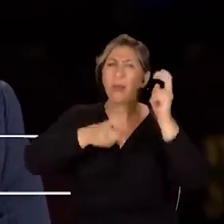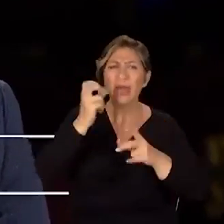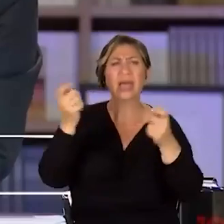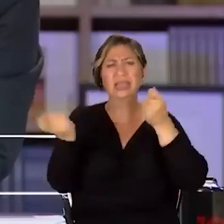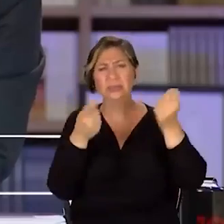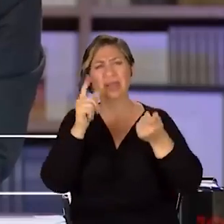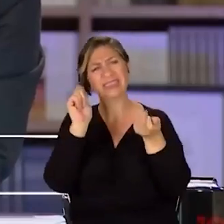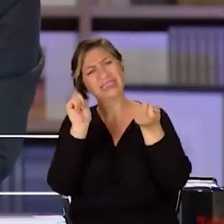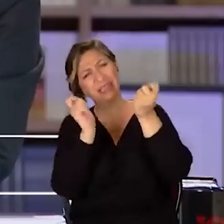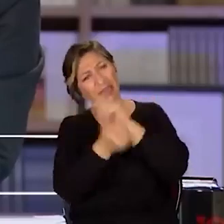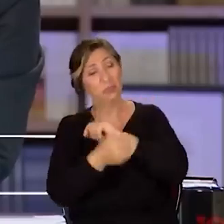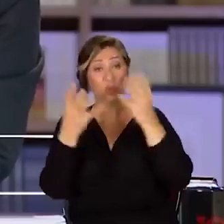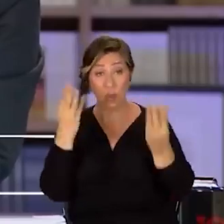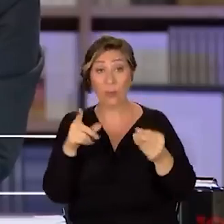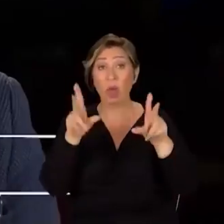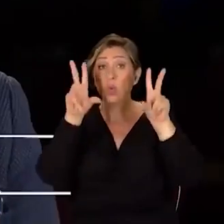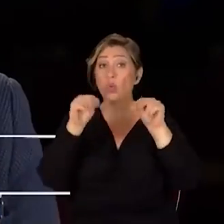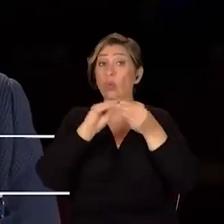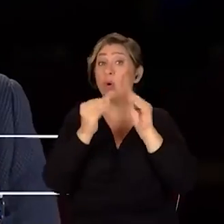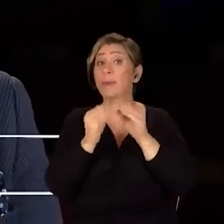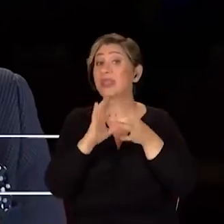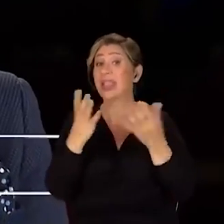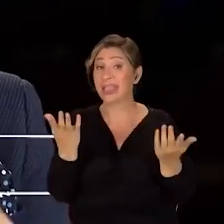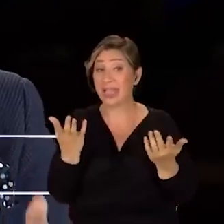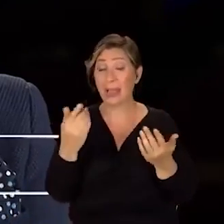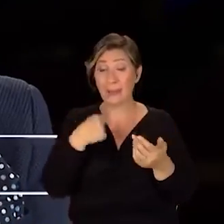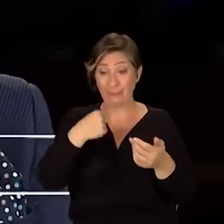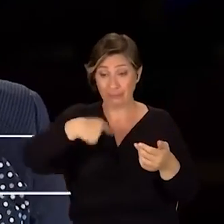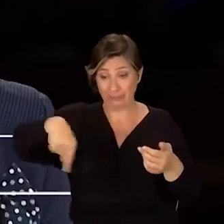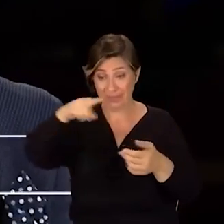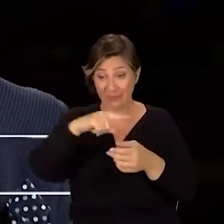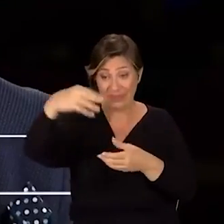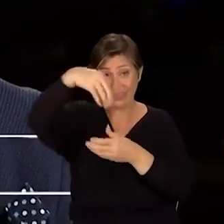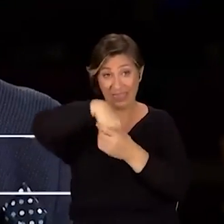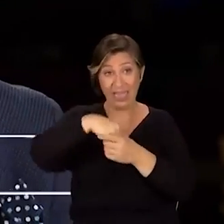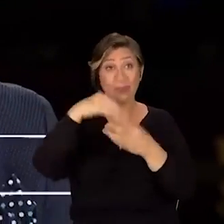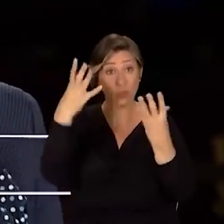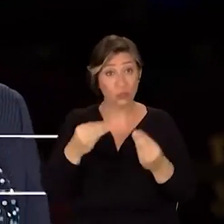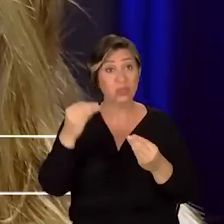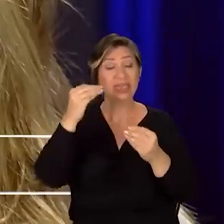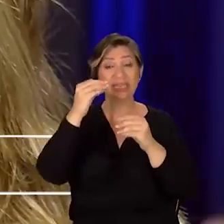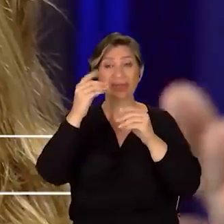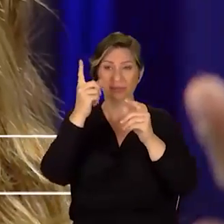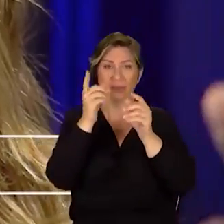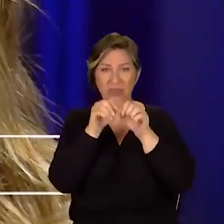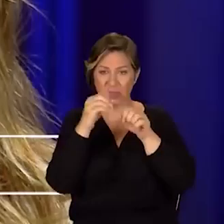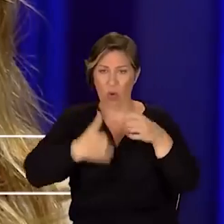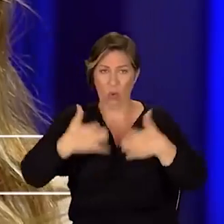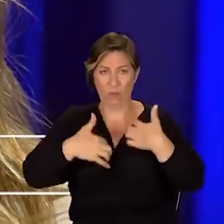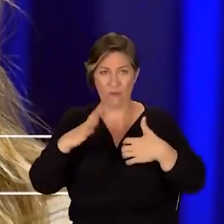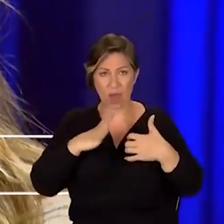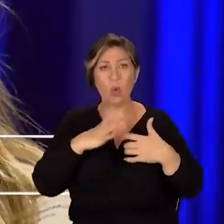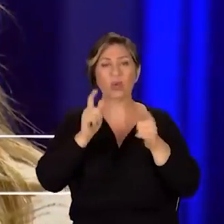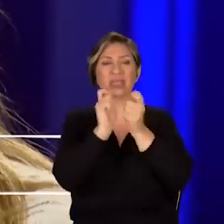dönüşmüş olabilir. Bu kadar çok uyku probleminin olmasının sebebi bizim tabi olduğumuz siklus değişti. Eskiden karanlık